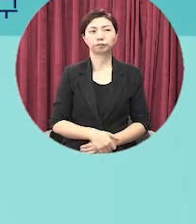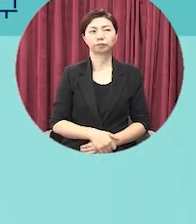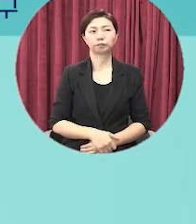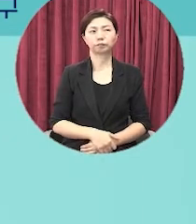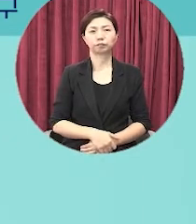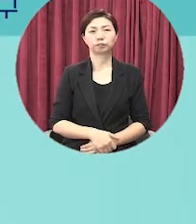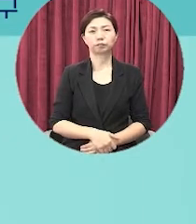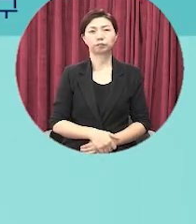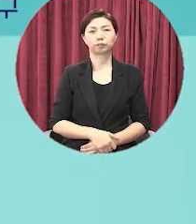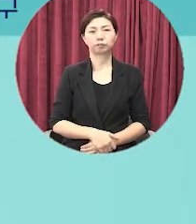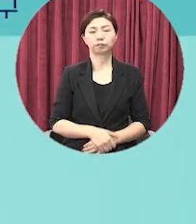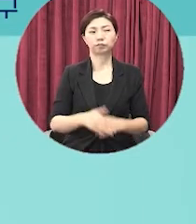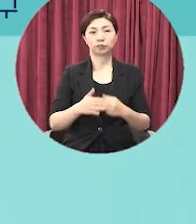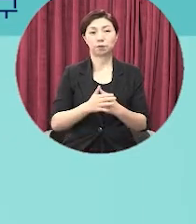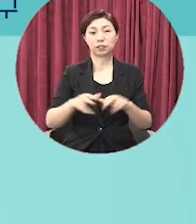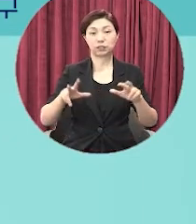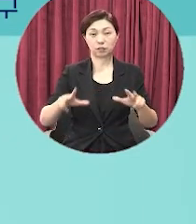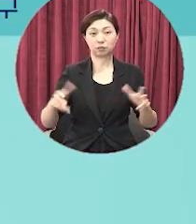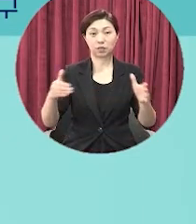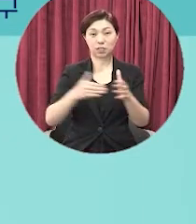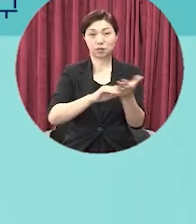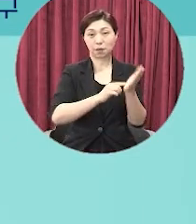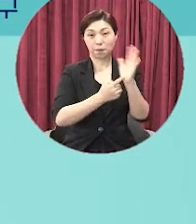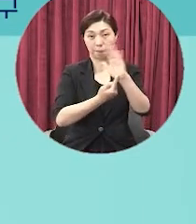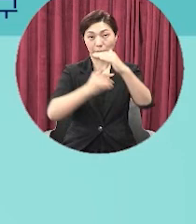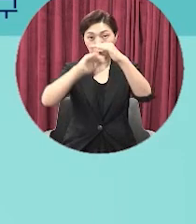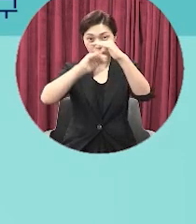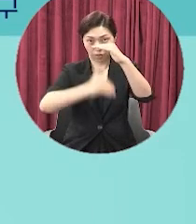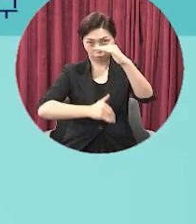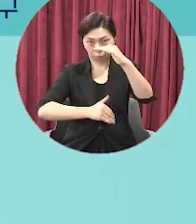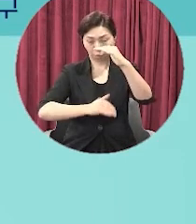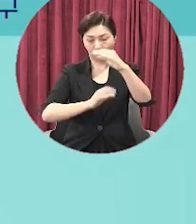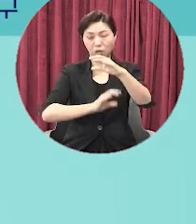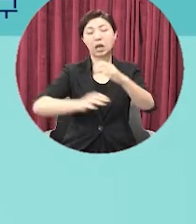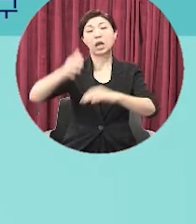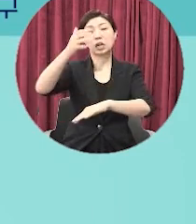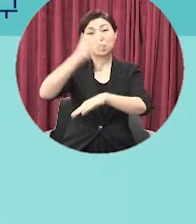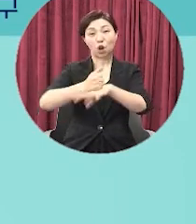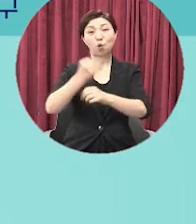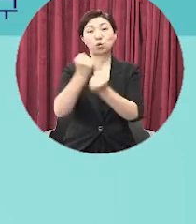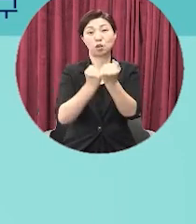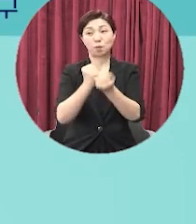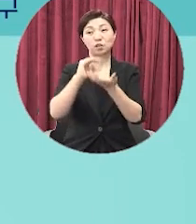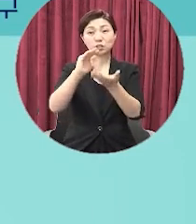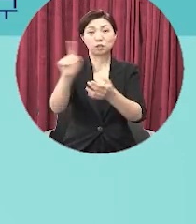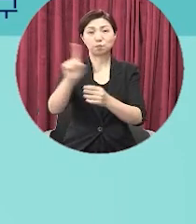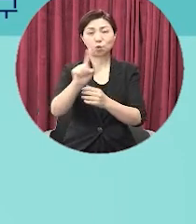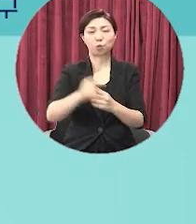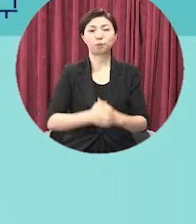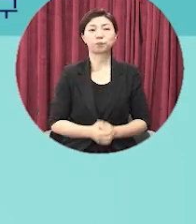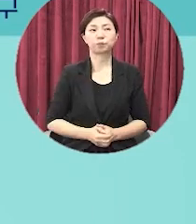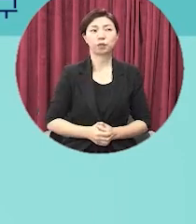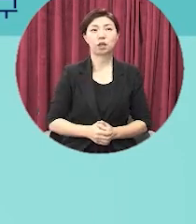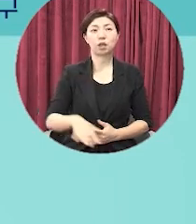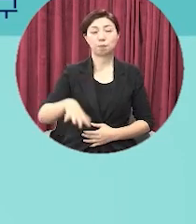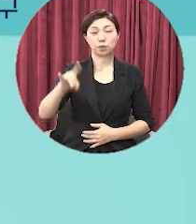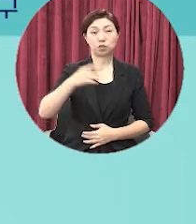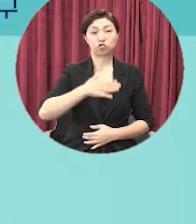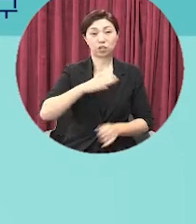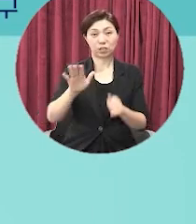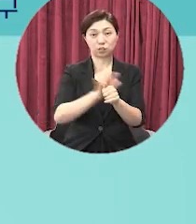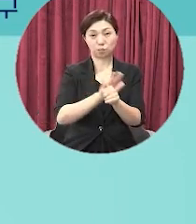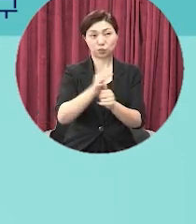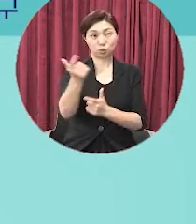어 그래서 지금까지 발표했던 내용에 대해서 조금 결론을 내리자면 우선 저희가 서비스